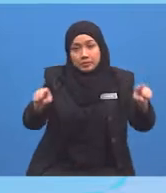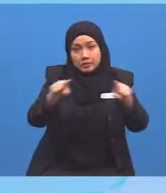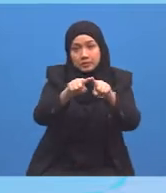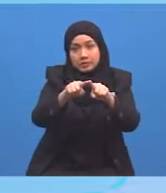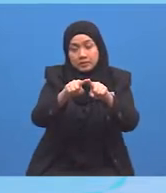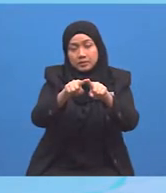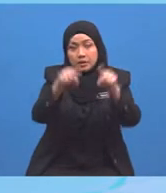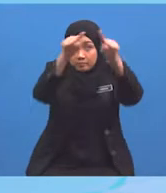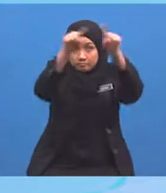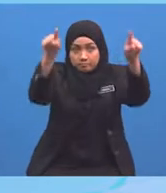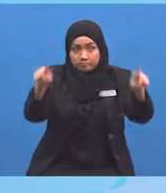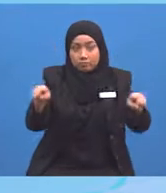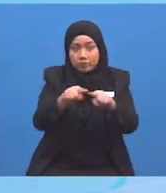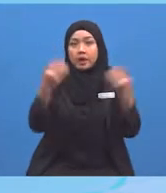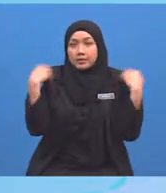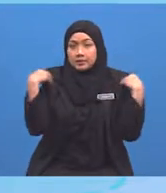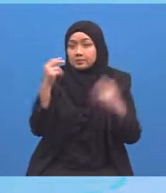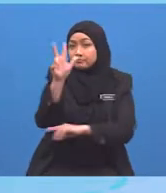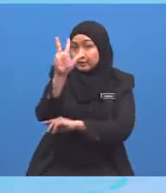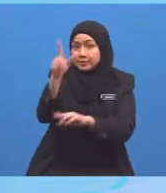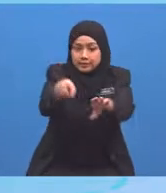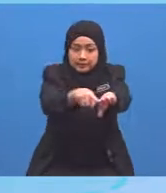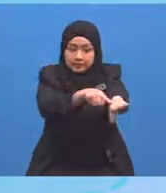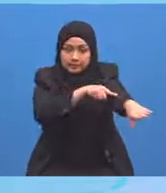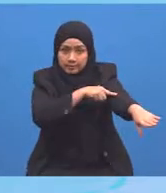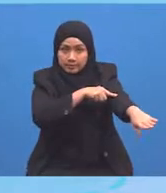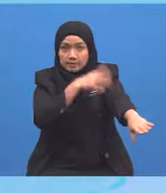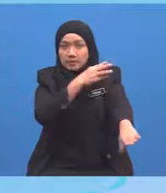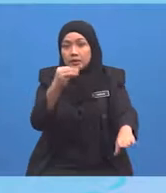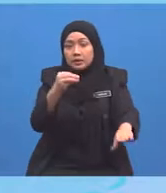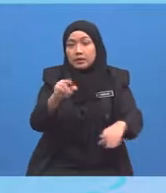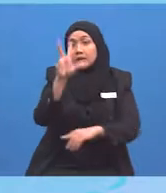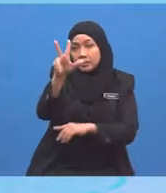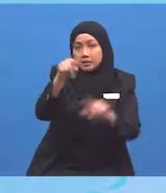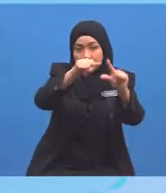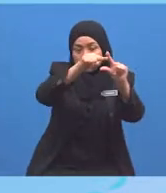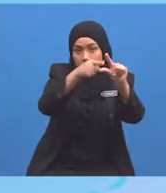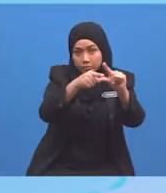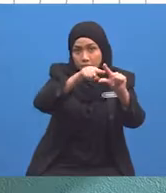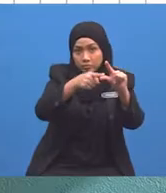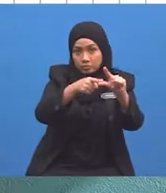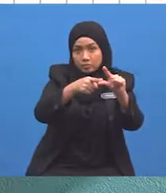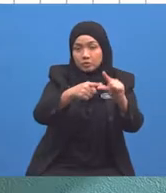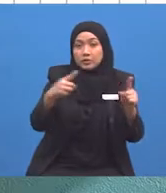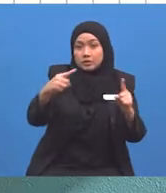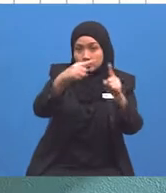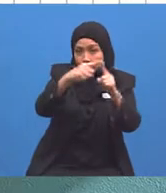sudut pedalaman serta sudut peluaran segi 3.